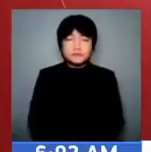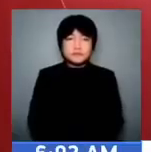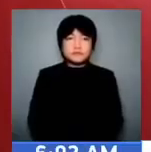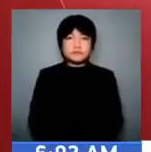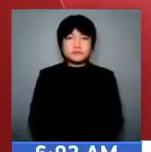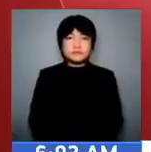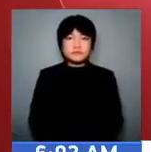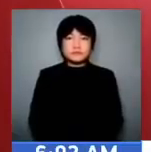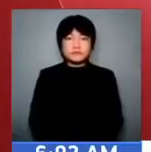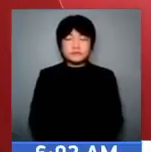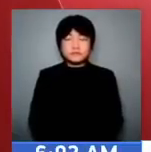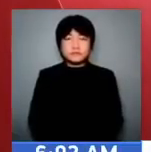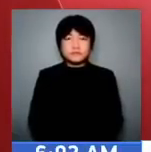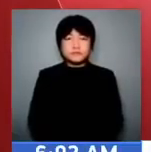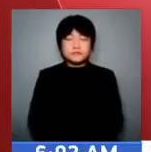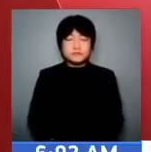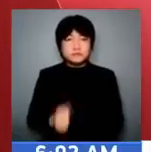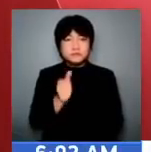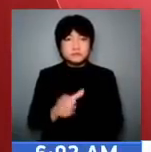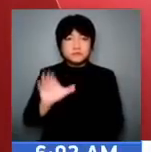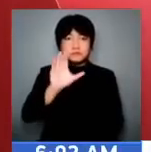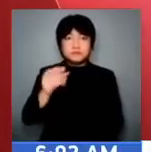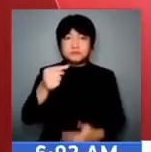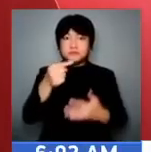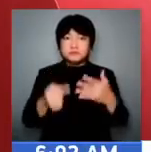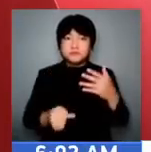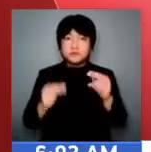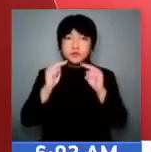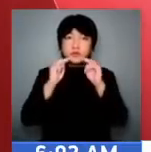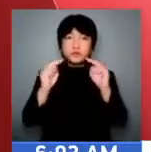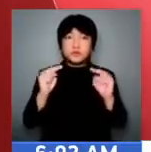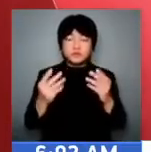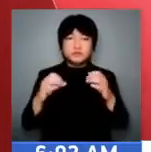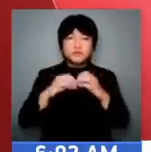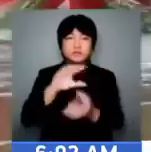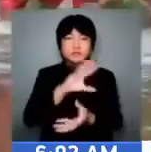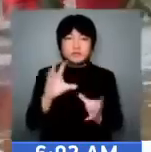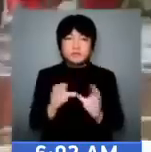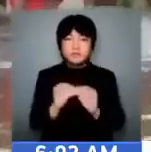Magandang umaga, narito na ang mga unang balitang hatid ng GMA Integrated News.